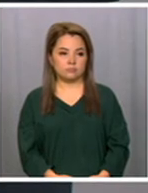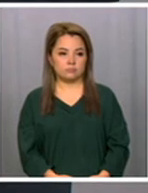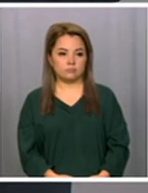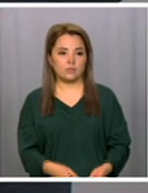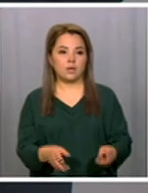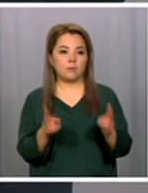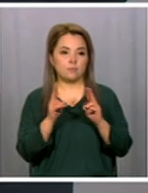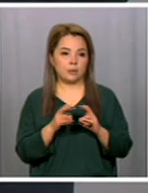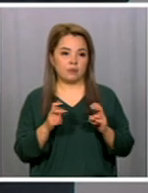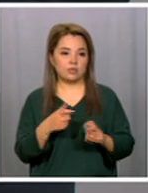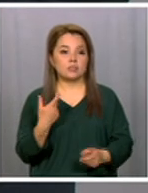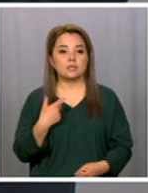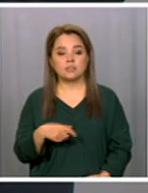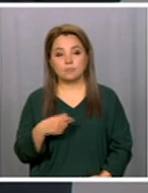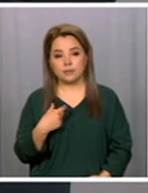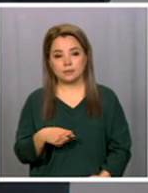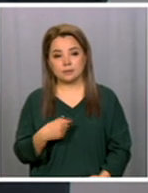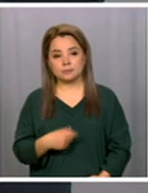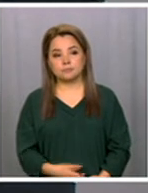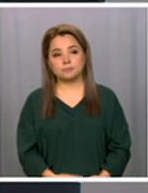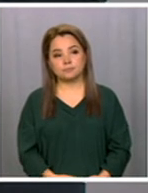Проверьте себя.